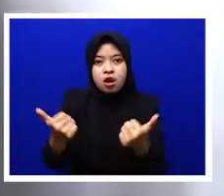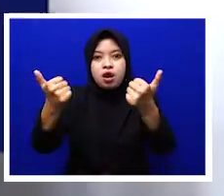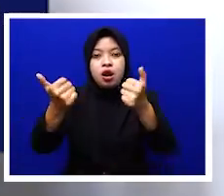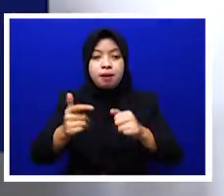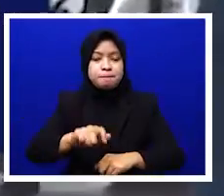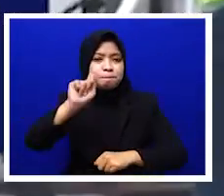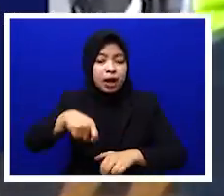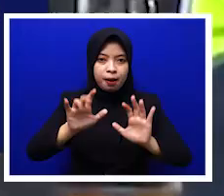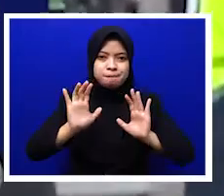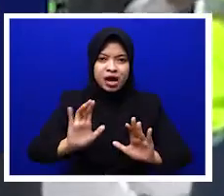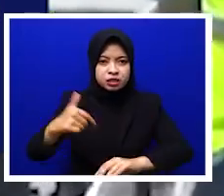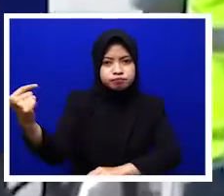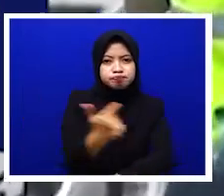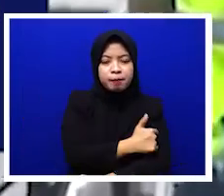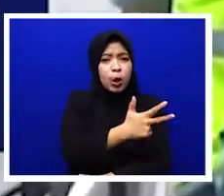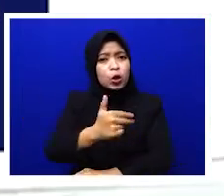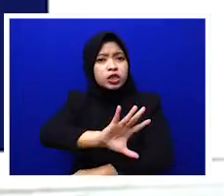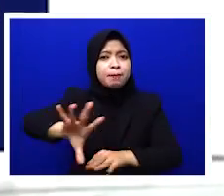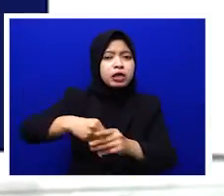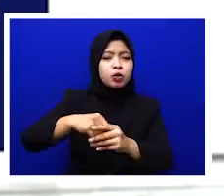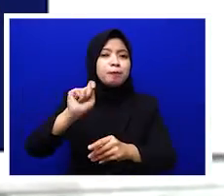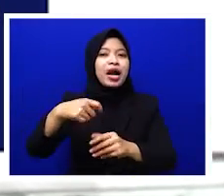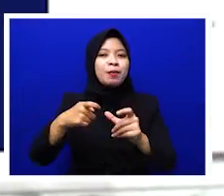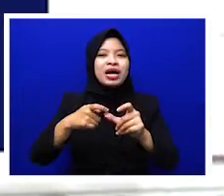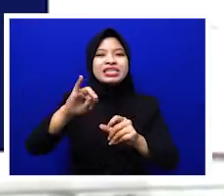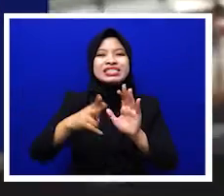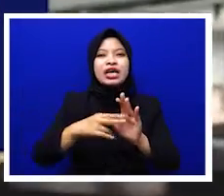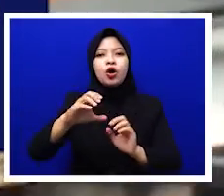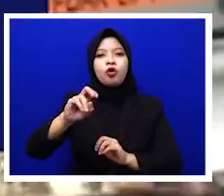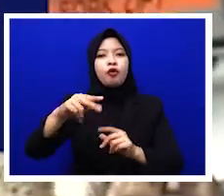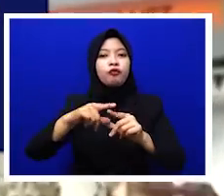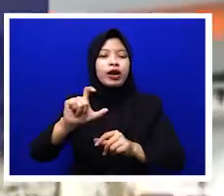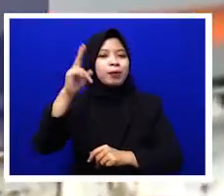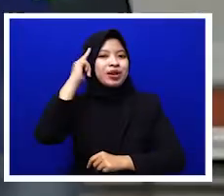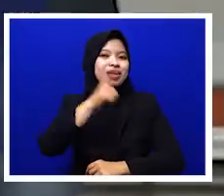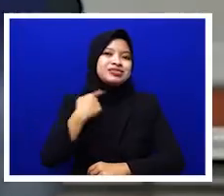banyak digunakan, termasuk di Indonesia, adalah vaksin Sinovac dari pemerintah Tiongkok.